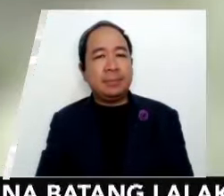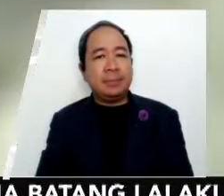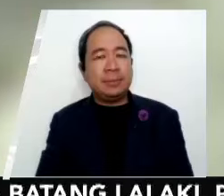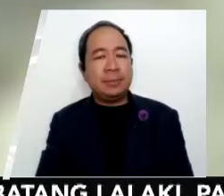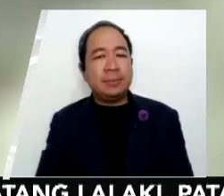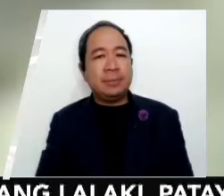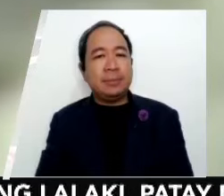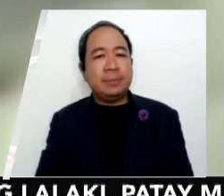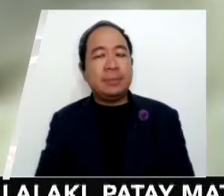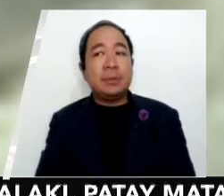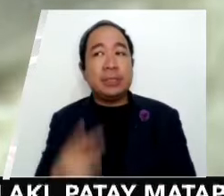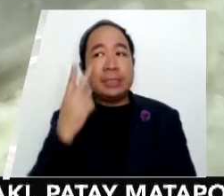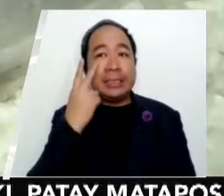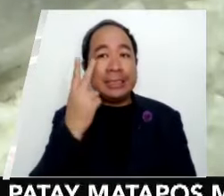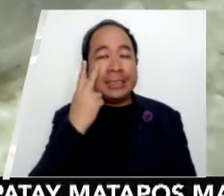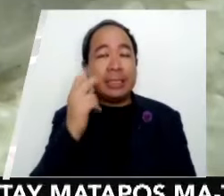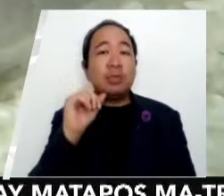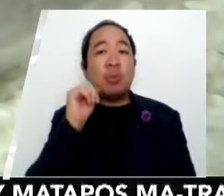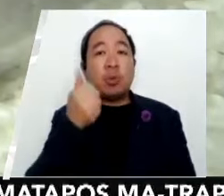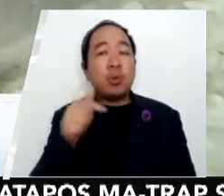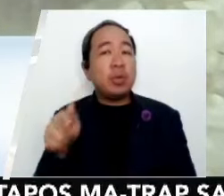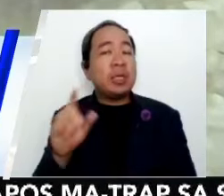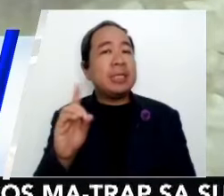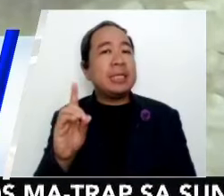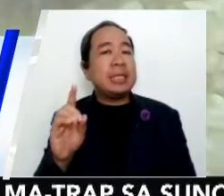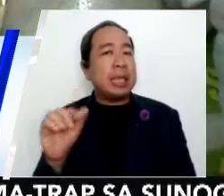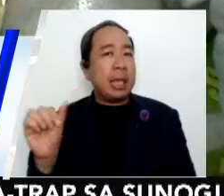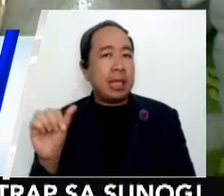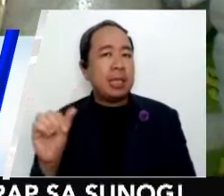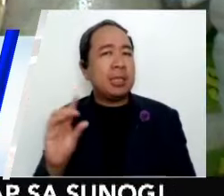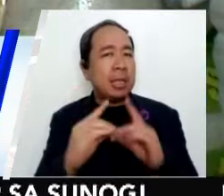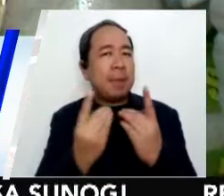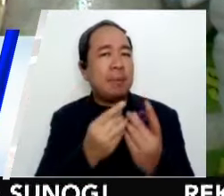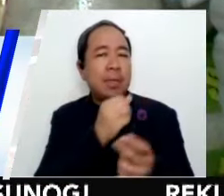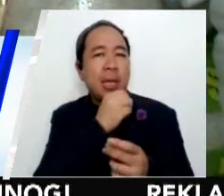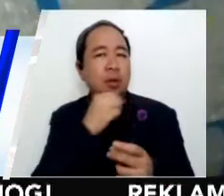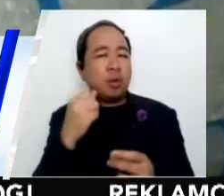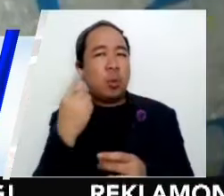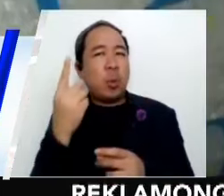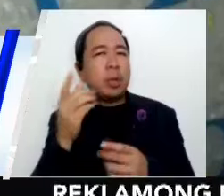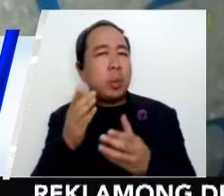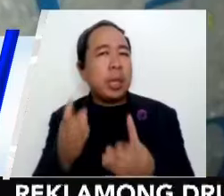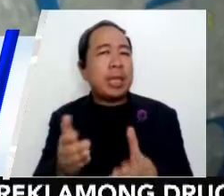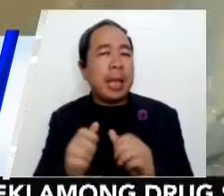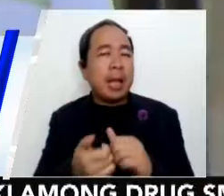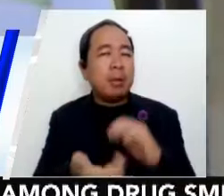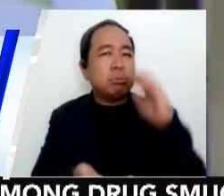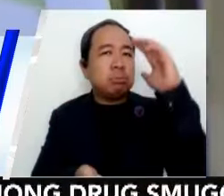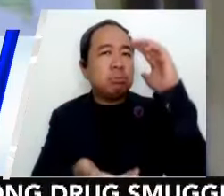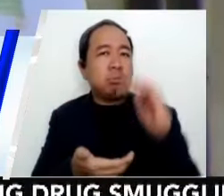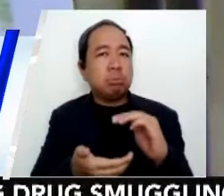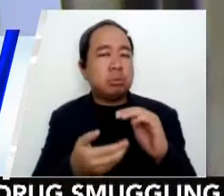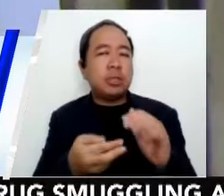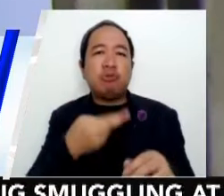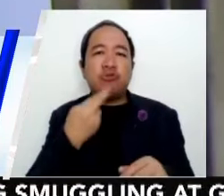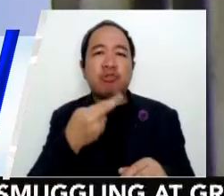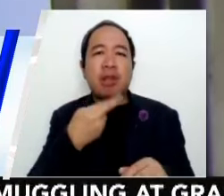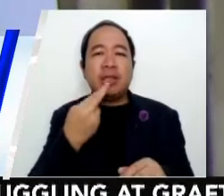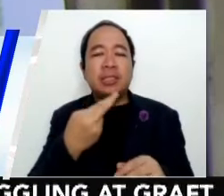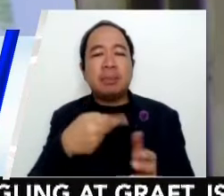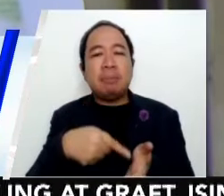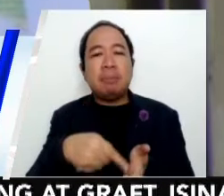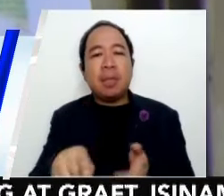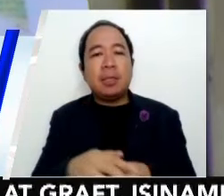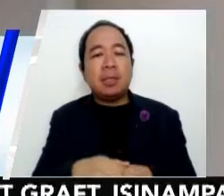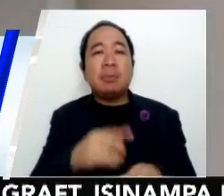Tetestingin bukas ng Department of Agriculture ang isa pang formula para mapababa ang presyo ng bigas. Rice for All